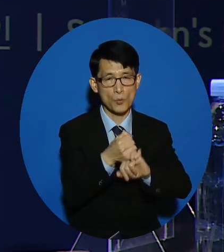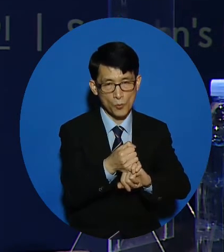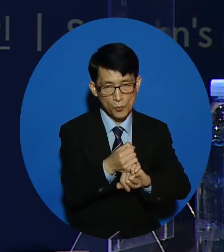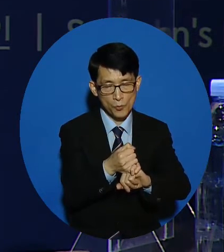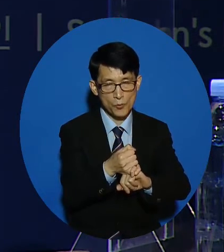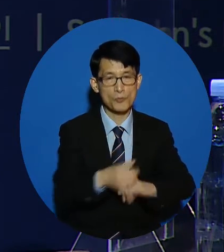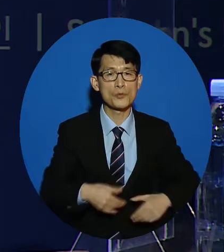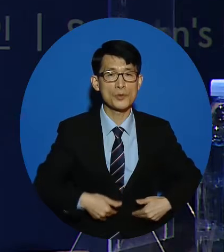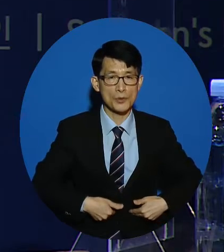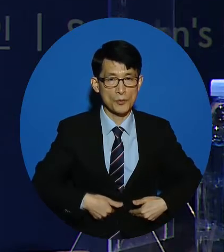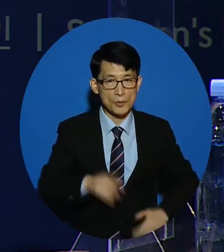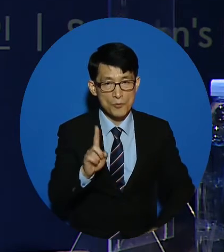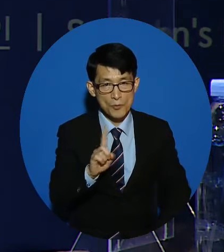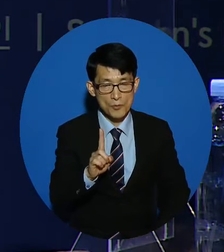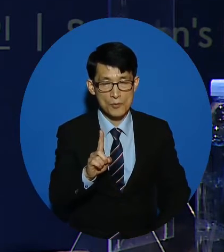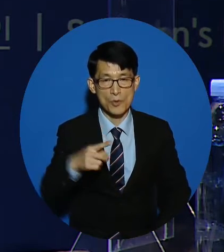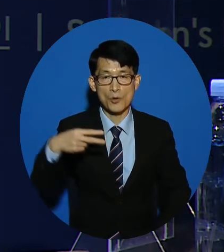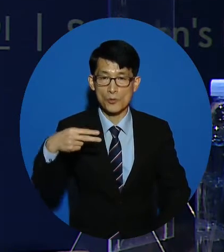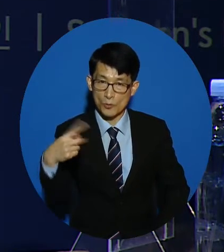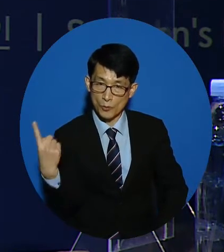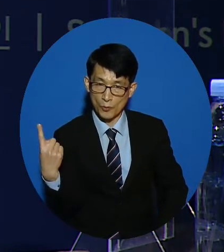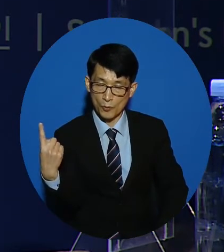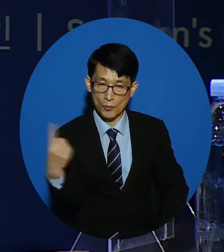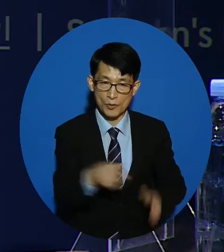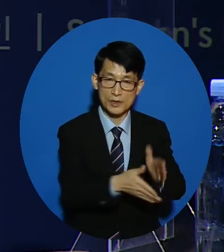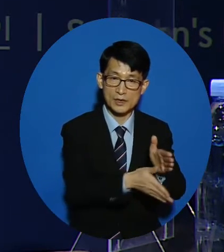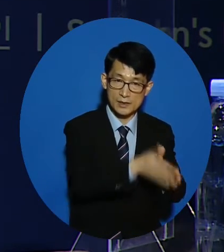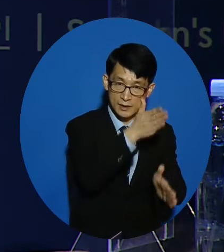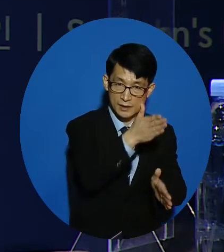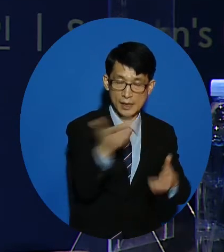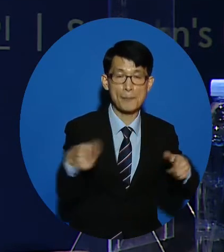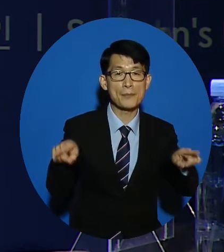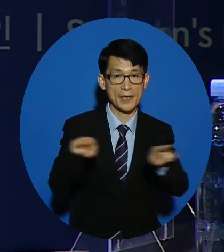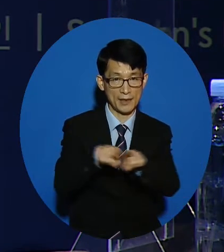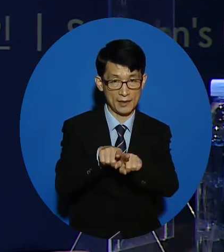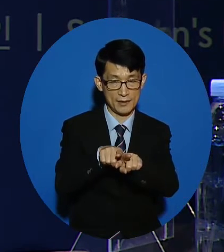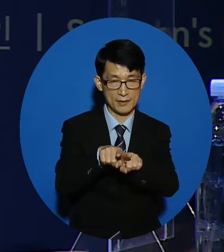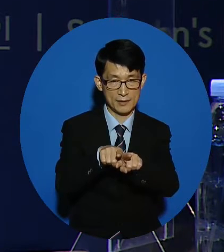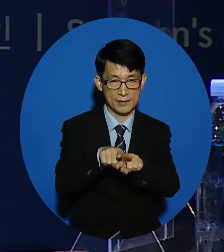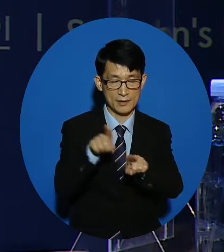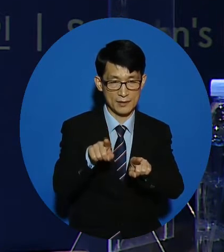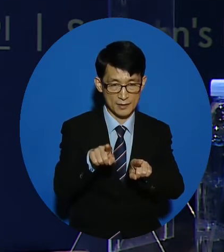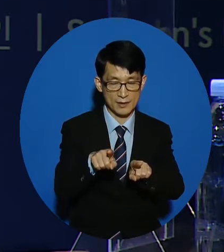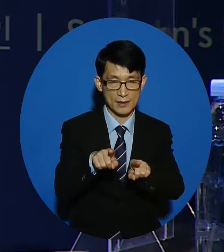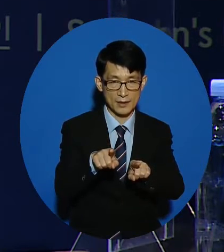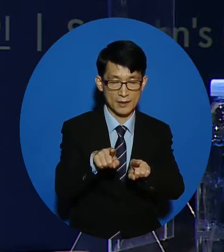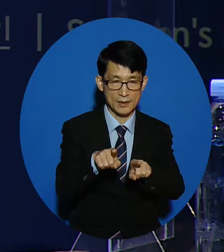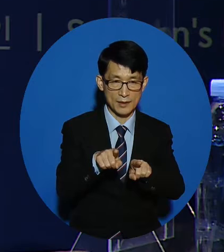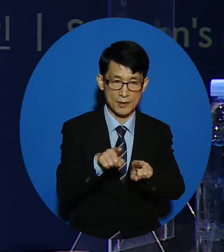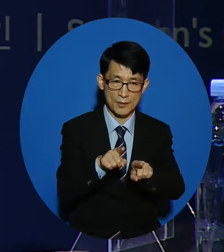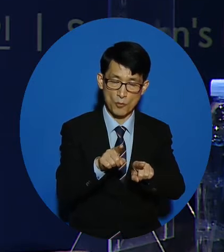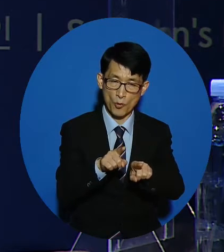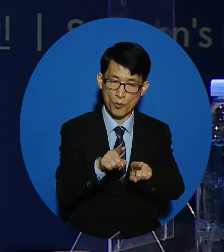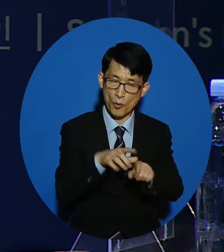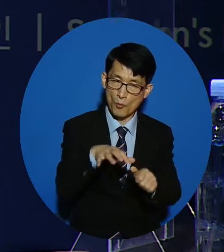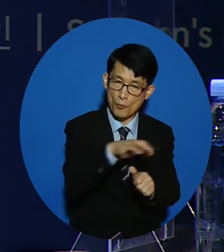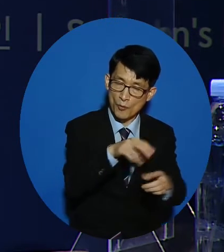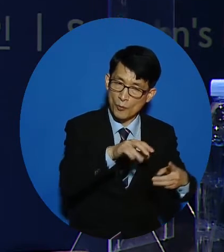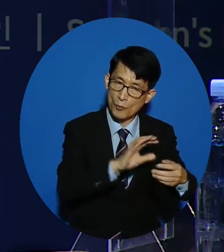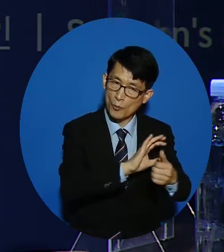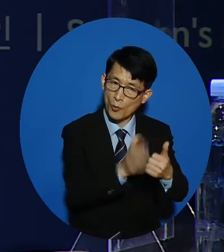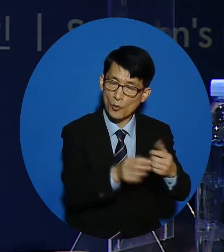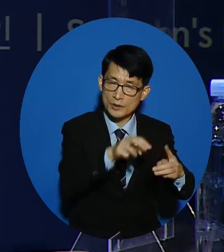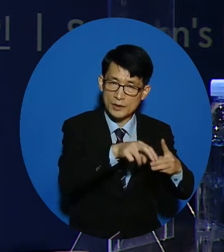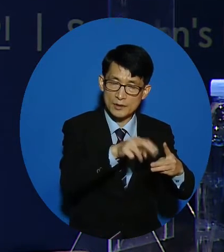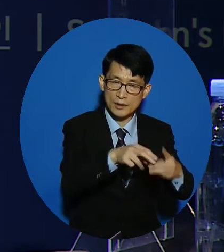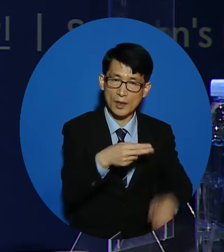우리 도와 시군이 매칭을 해서 반드시 주간보호센터가 안 된다면은 시군